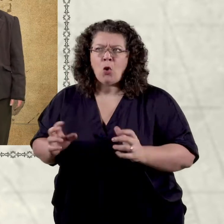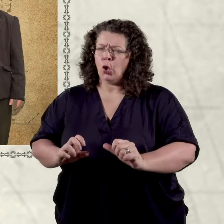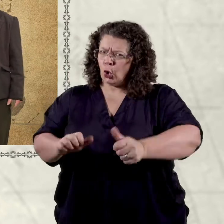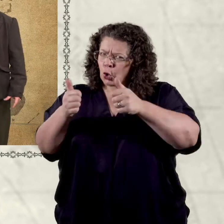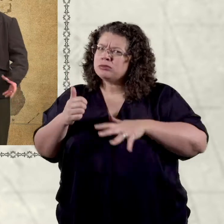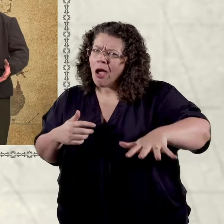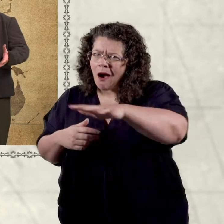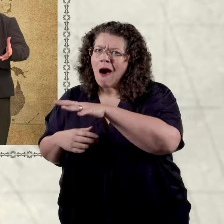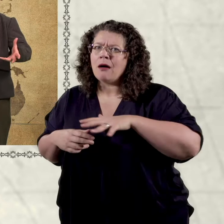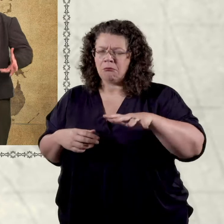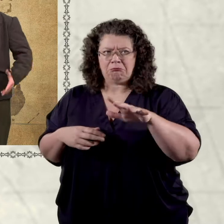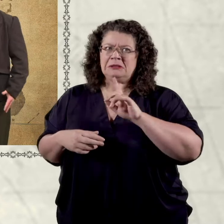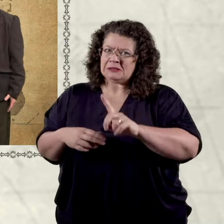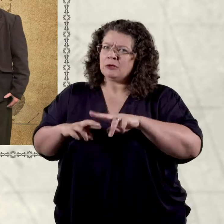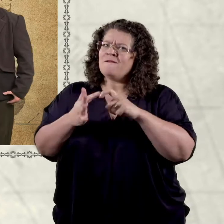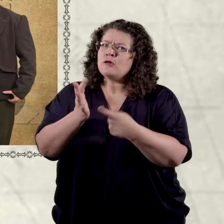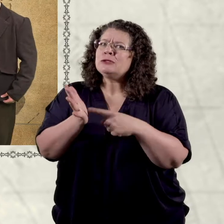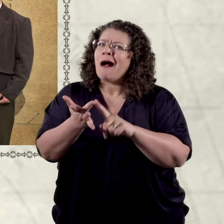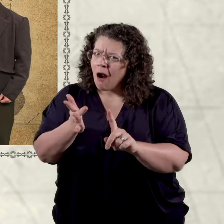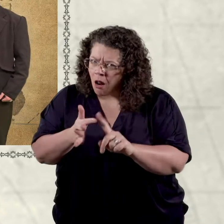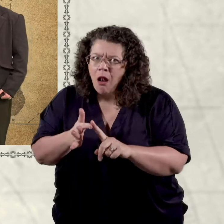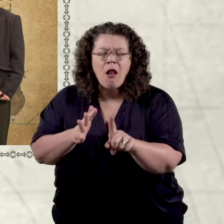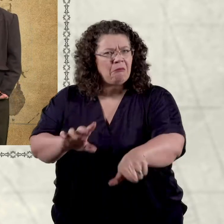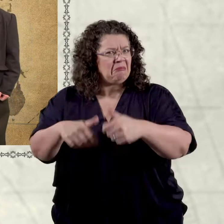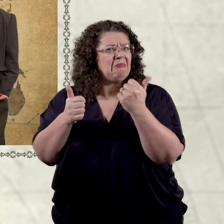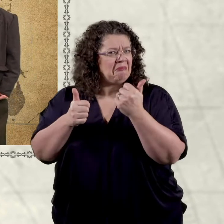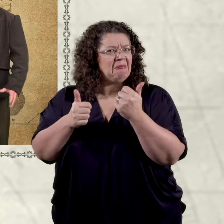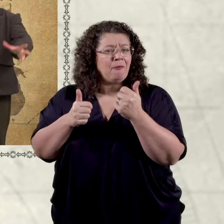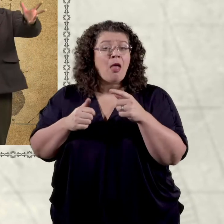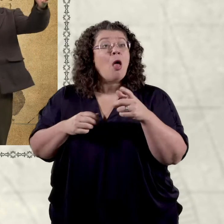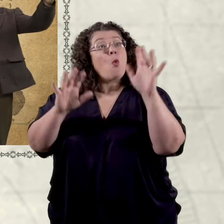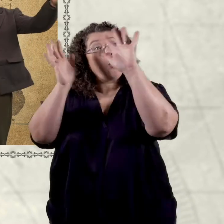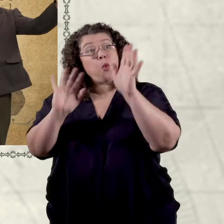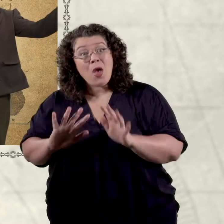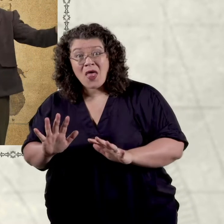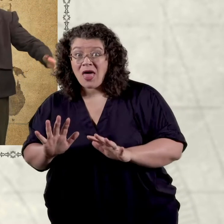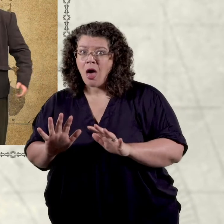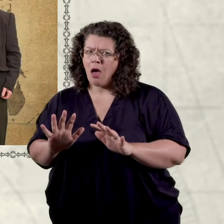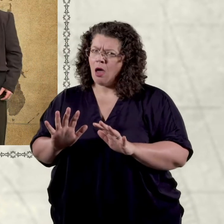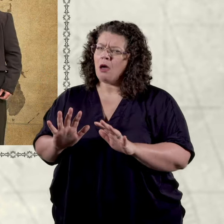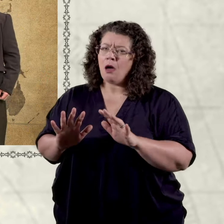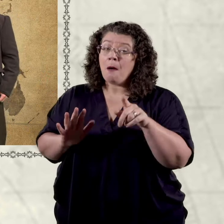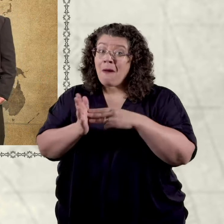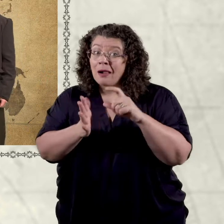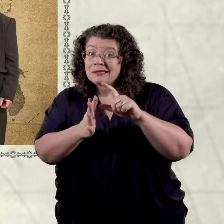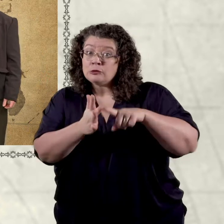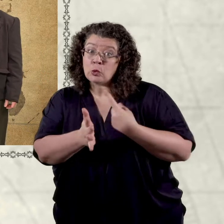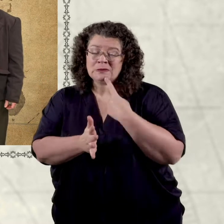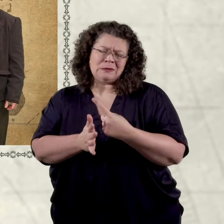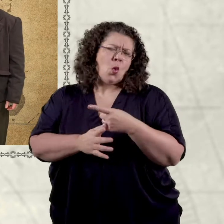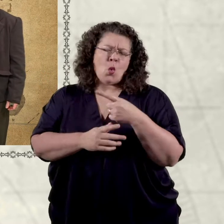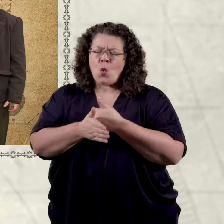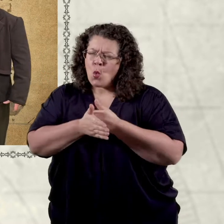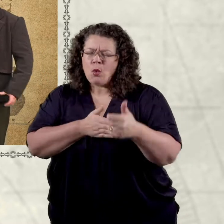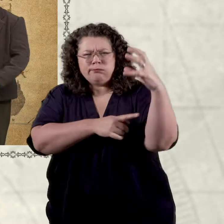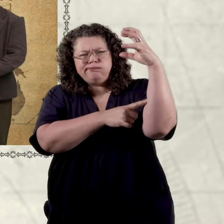o'n dir da, tir ffrwythlon ydy ddo. Ia. A mae'r tywydd yn braf ac yn iachus. Wel, newyddion